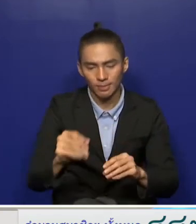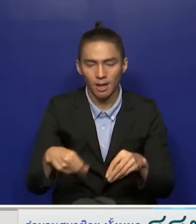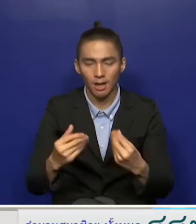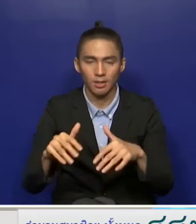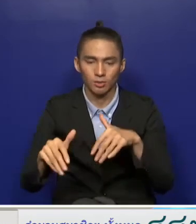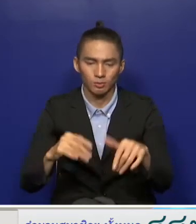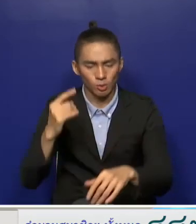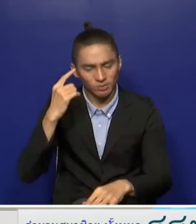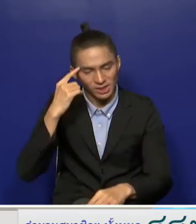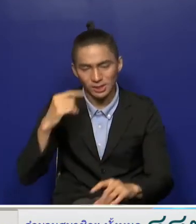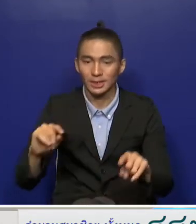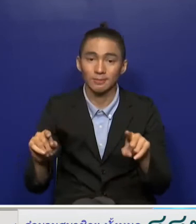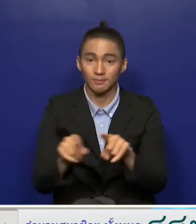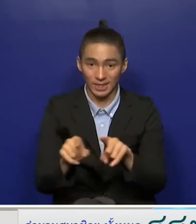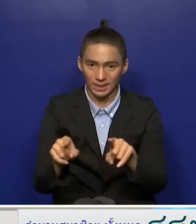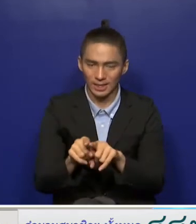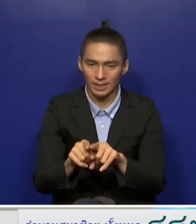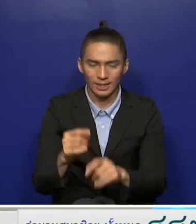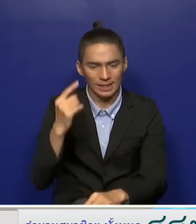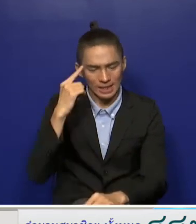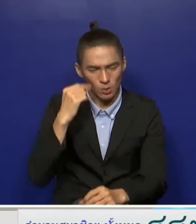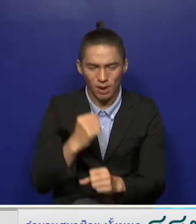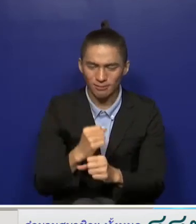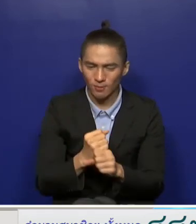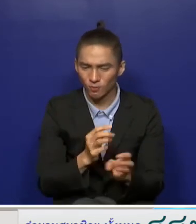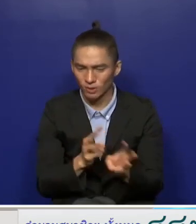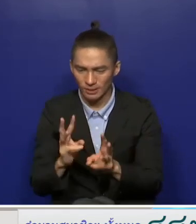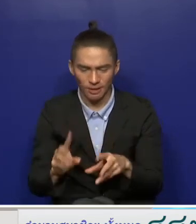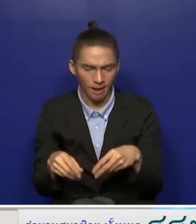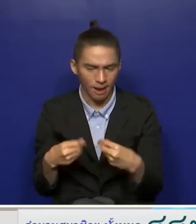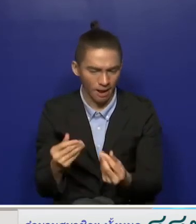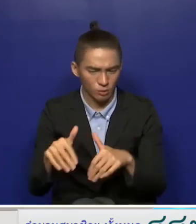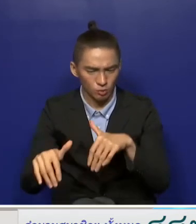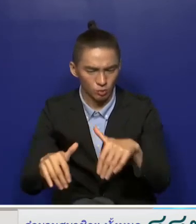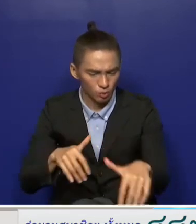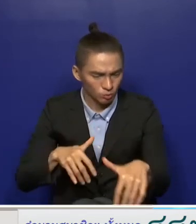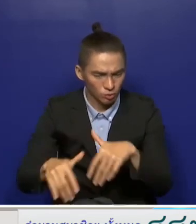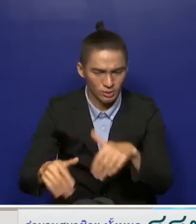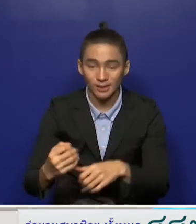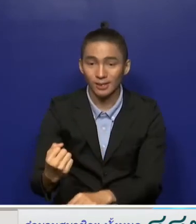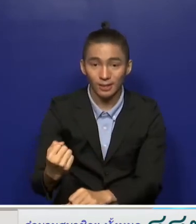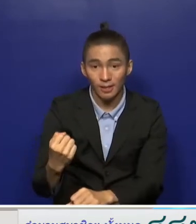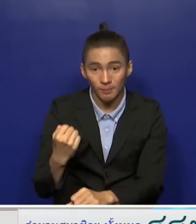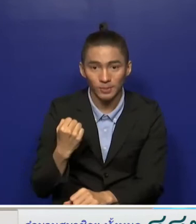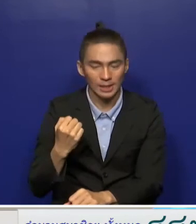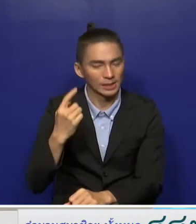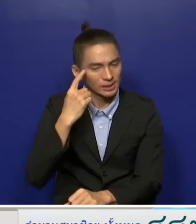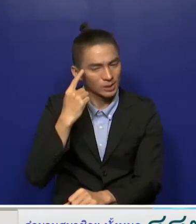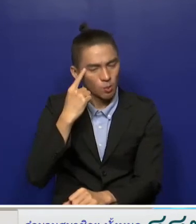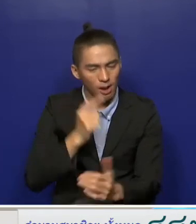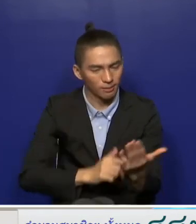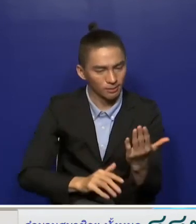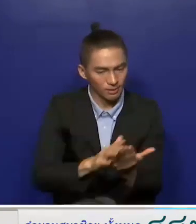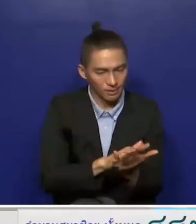วาเราจะทำยไให้การกระจอนาจใหพี่นประชาชนมคามเข้มแข็แล้วผมเชื่อว่าประเทศไทยนั้นเนี่ย ถ้